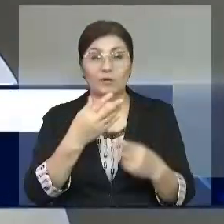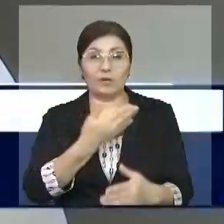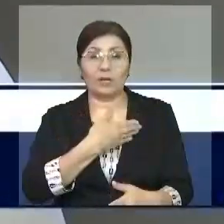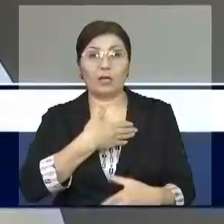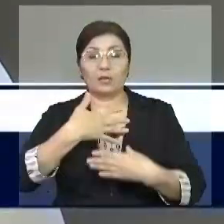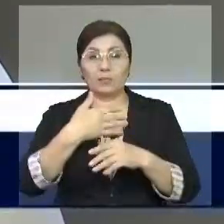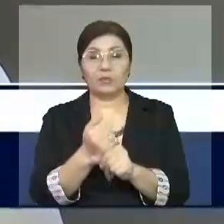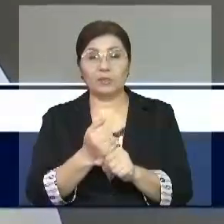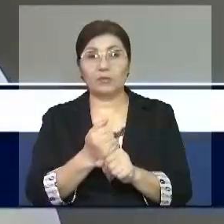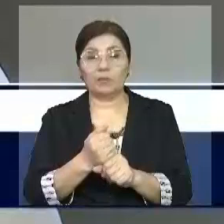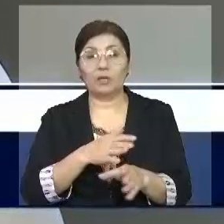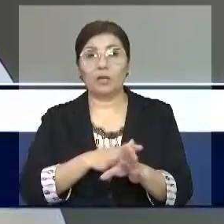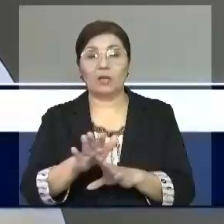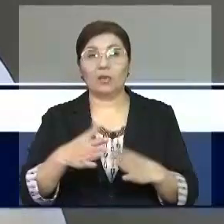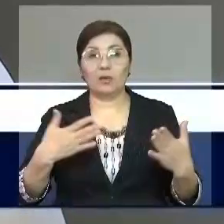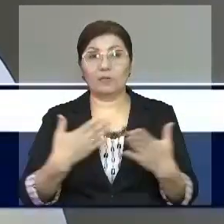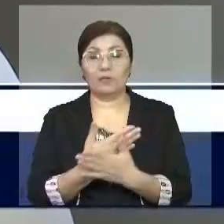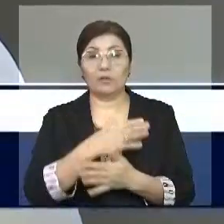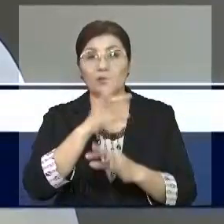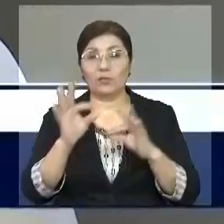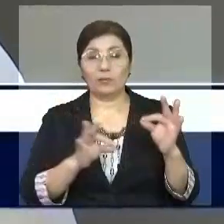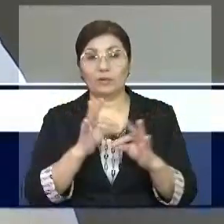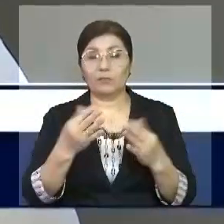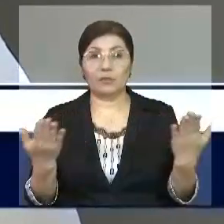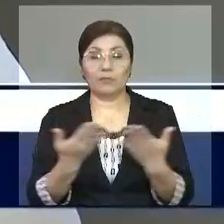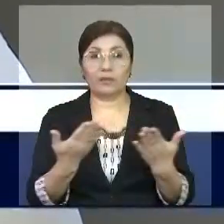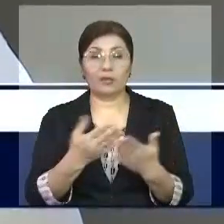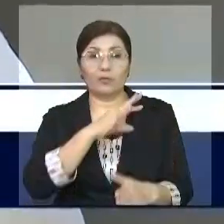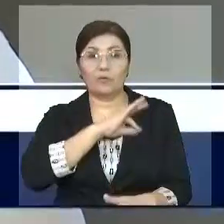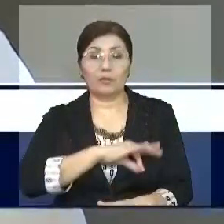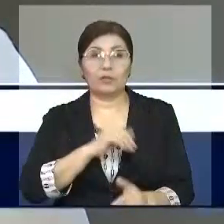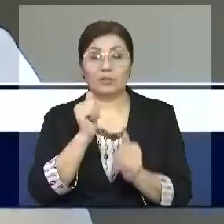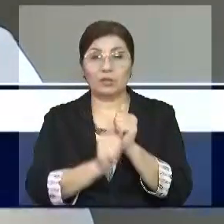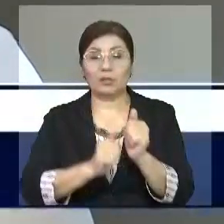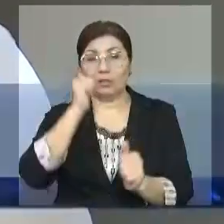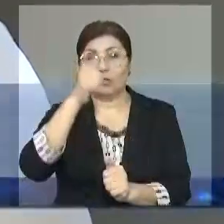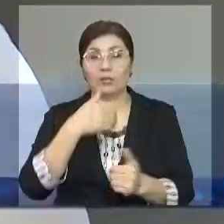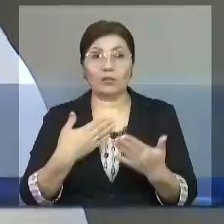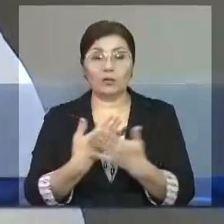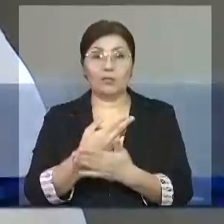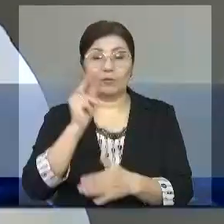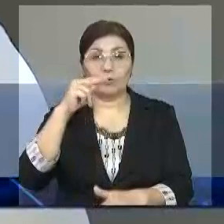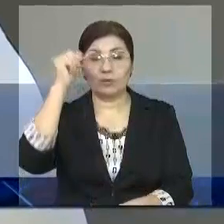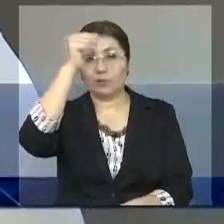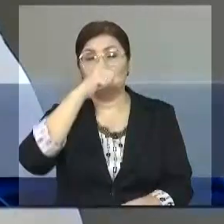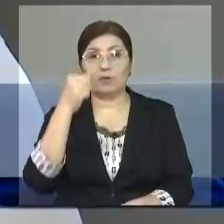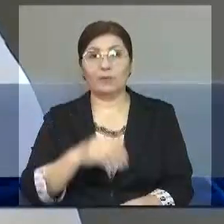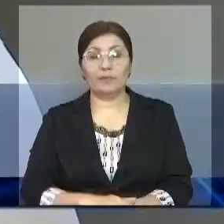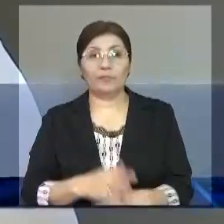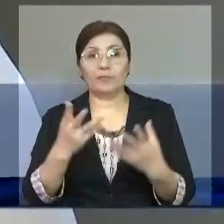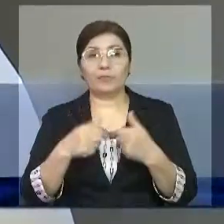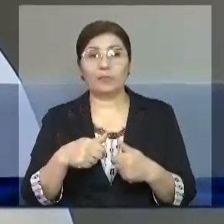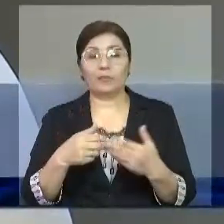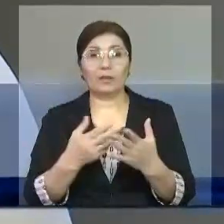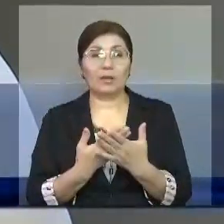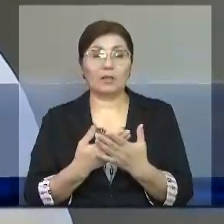счет реализации новых проектов, которые вводятся ежегодно к новому учебному году. Так, количество трехсменных школ